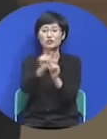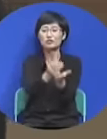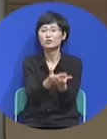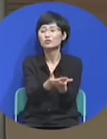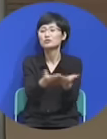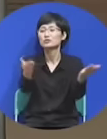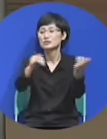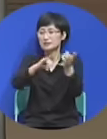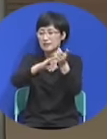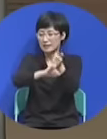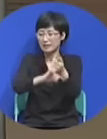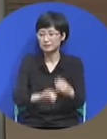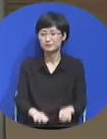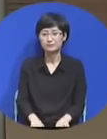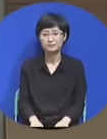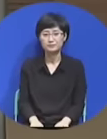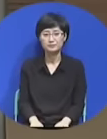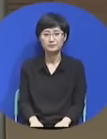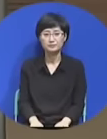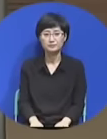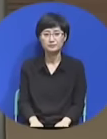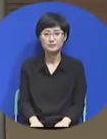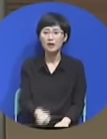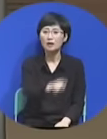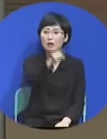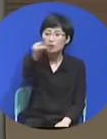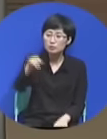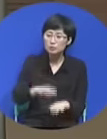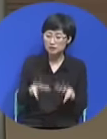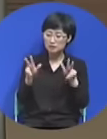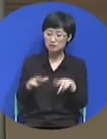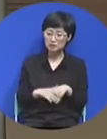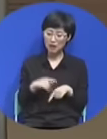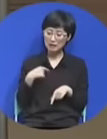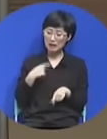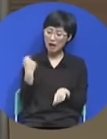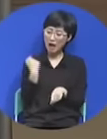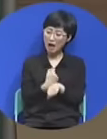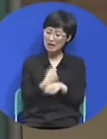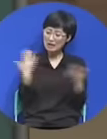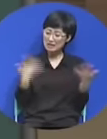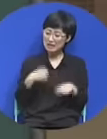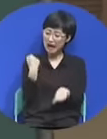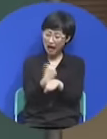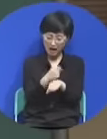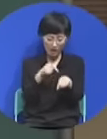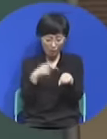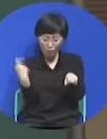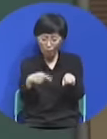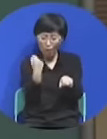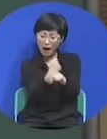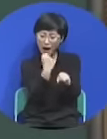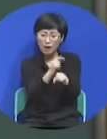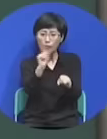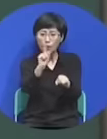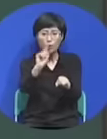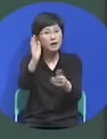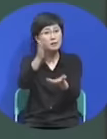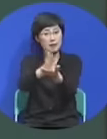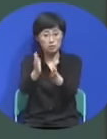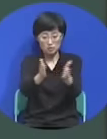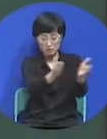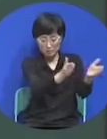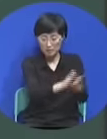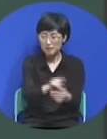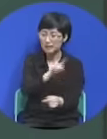那这一切必定会加给你们。 무엇을 해야 될 것이냐가 아닙니다. 여러분 오늘요 중요한 거 몇 개만 고쳐버리면 깨달아버리면 하나님이